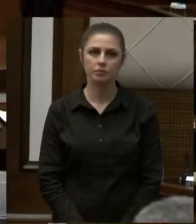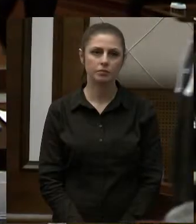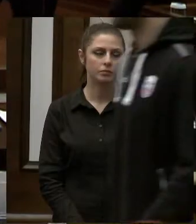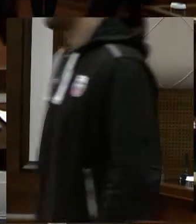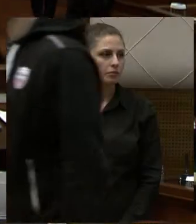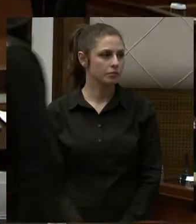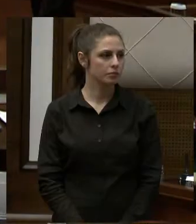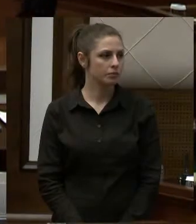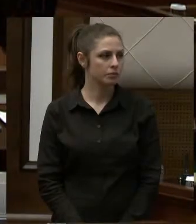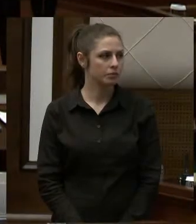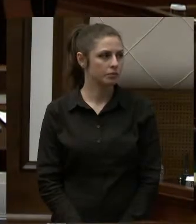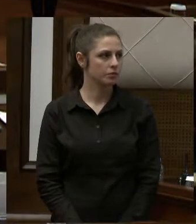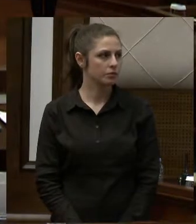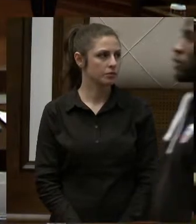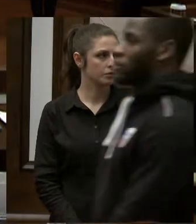Oraya. Şuraya.